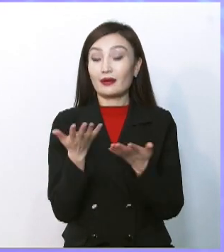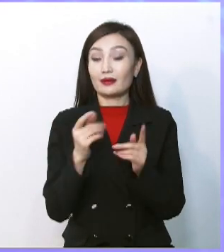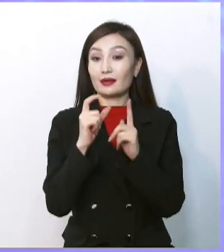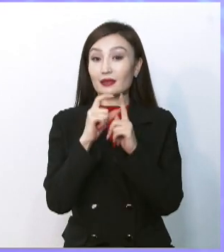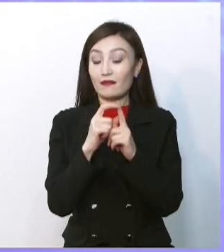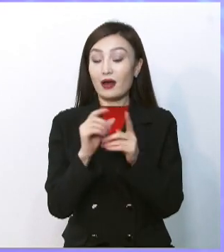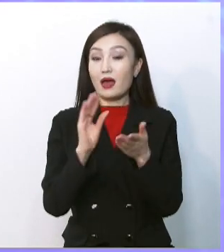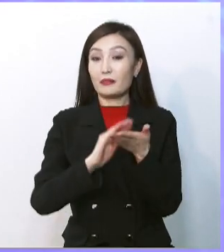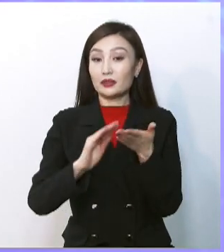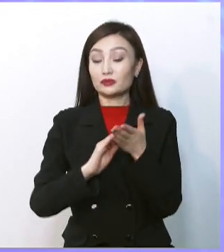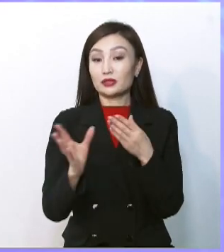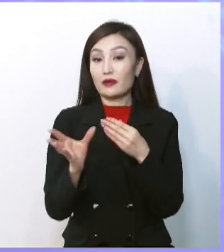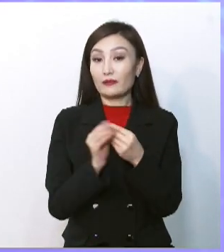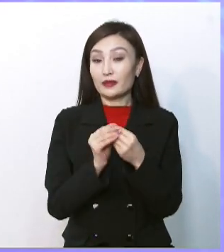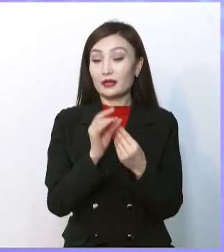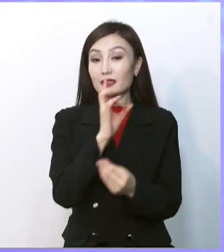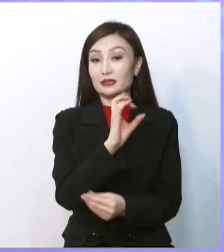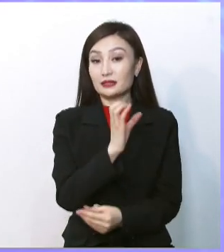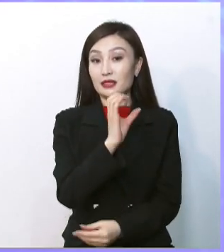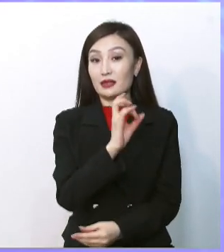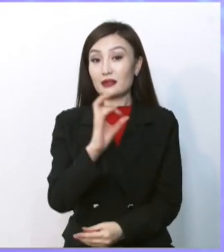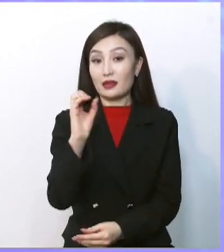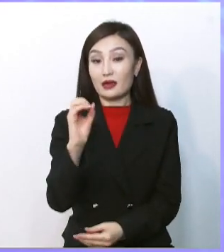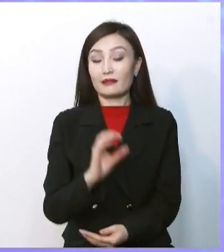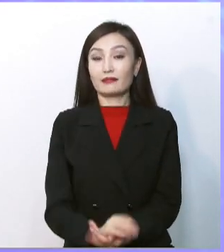слова пишутся слитно с частицей «не»?